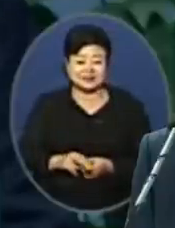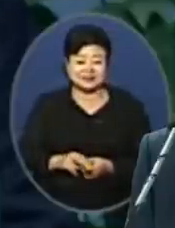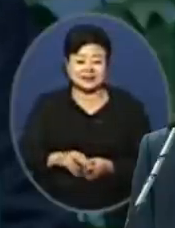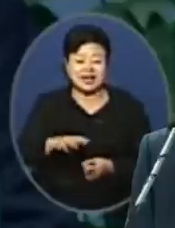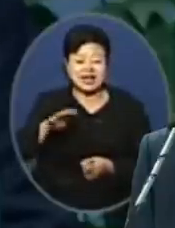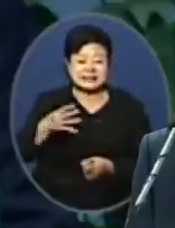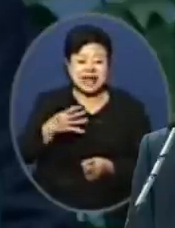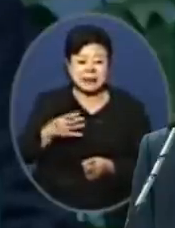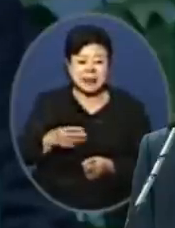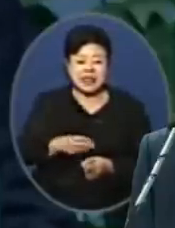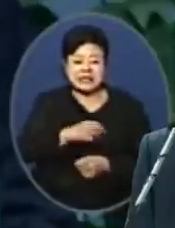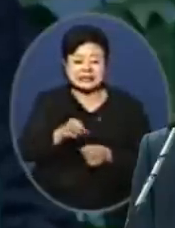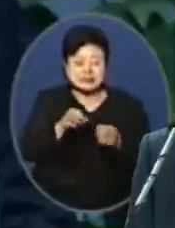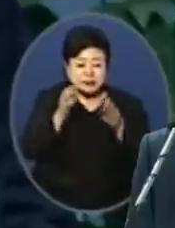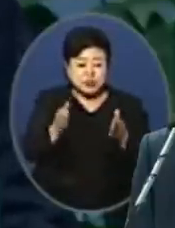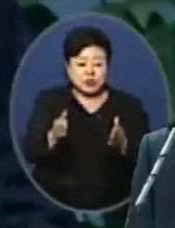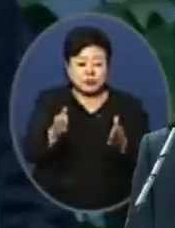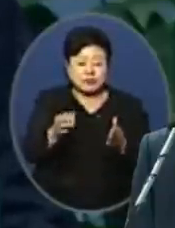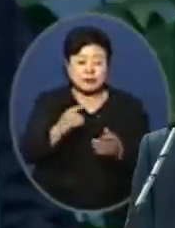430년 만에